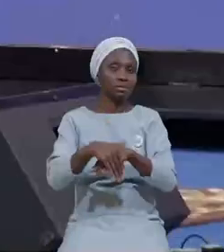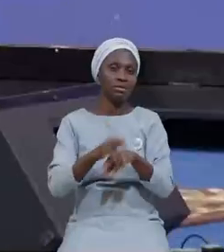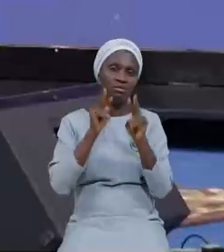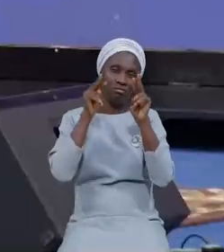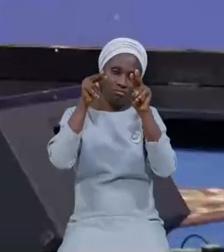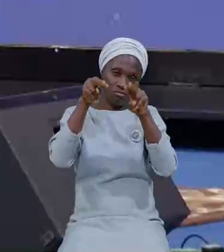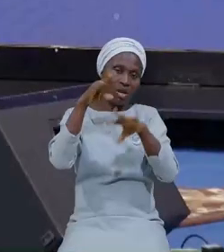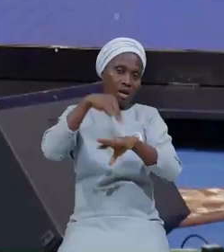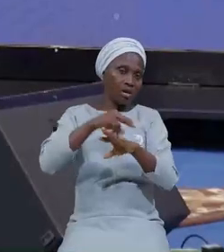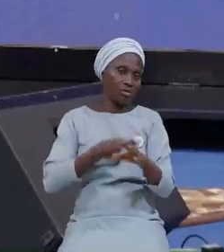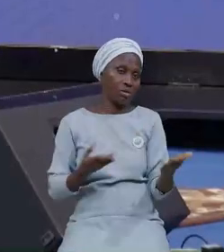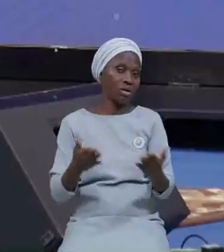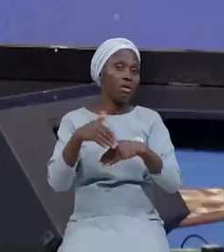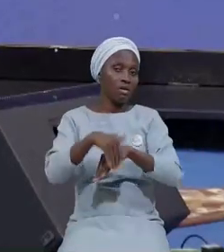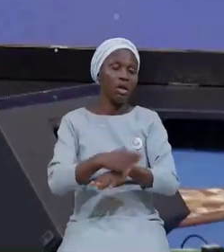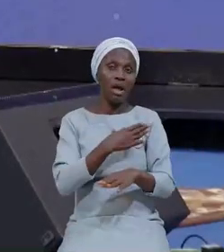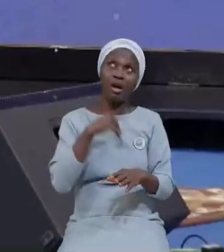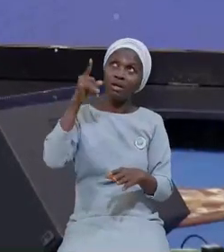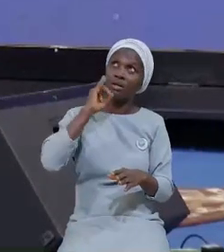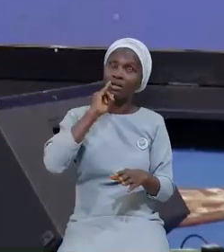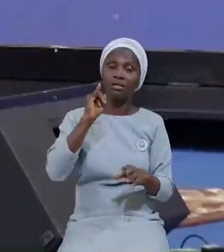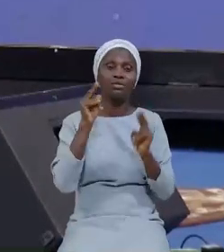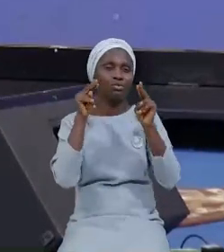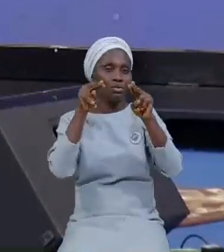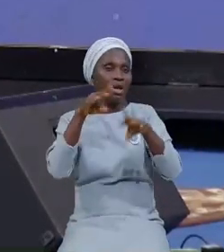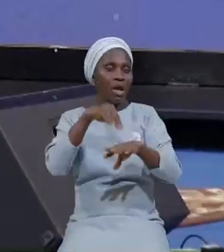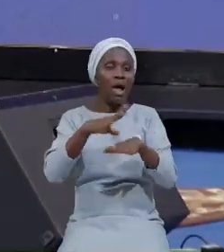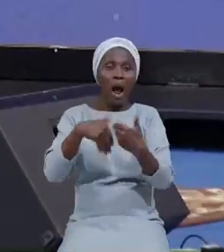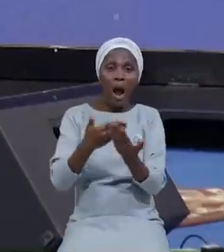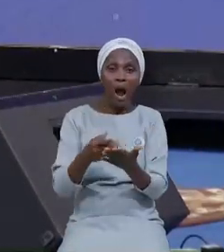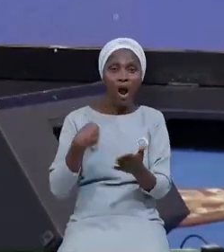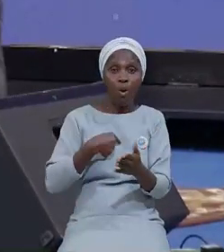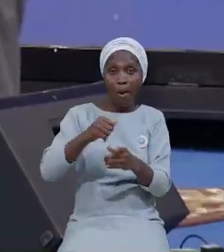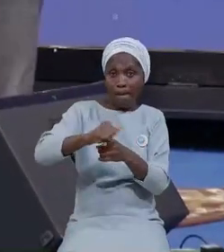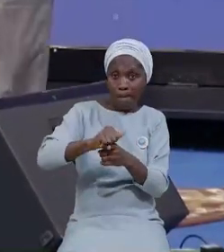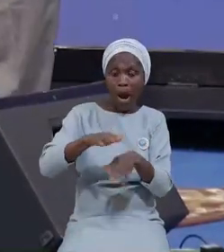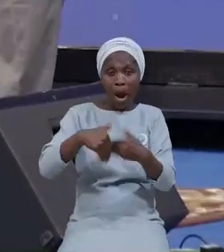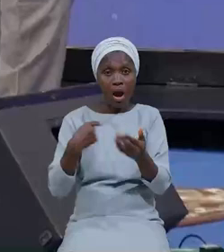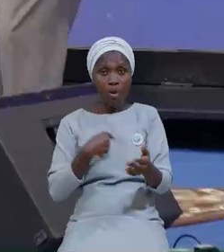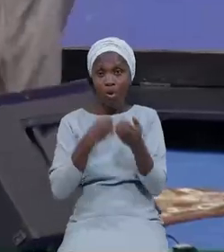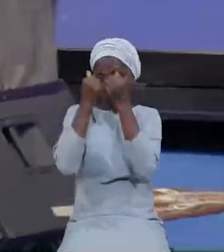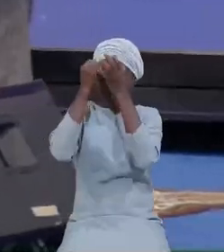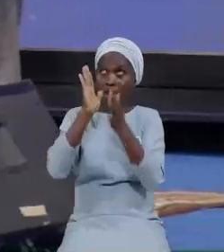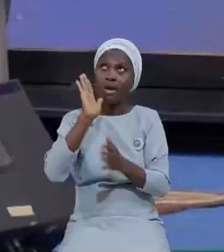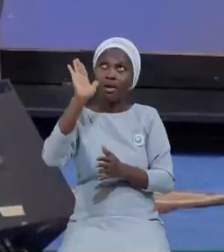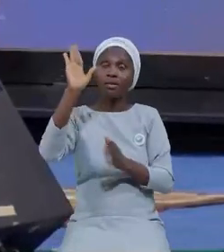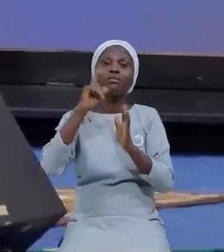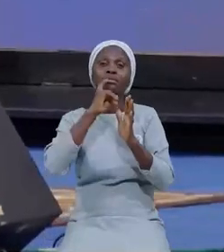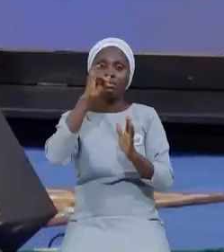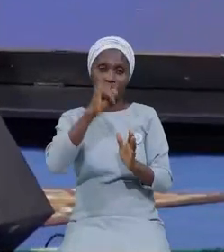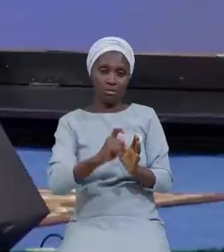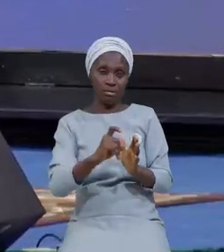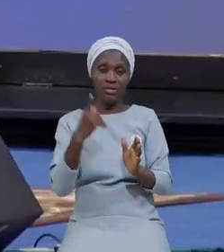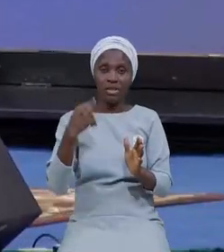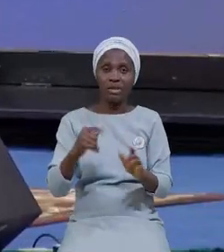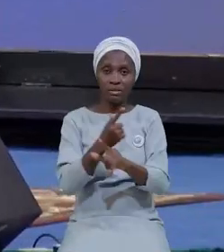soir il nous regarde ce soir et il regarde pour voir comment nous allons exécuter son